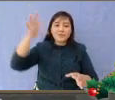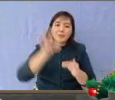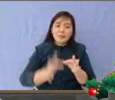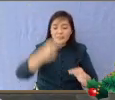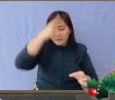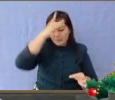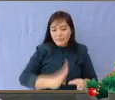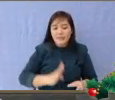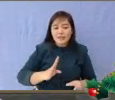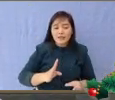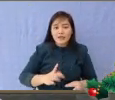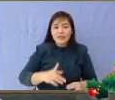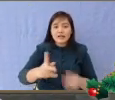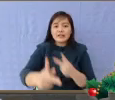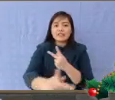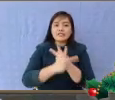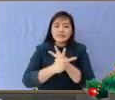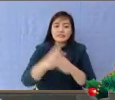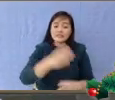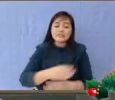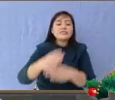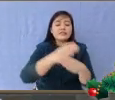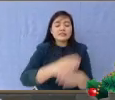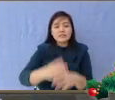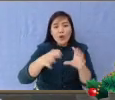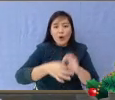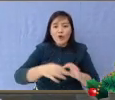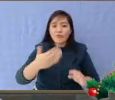let me ask you something. Bakit ka nagpipray?